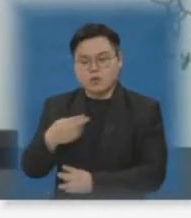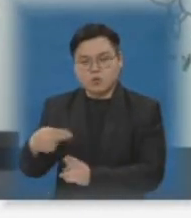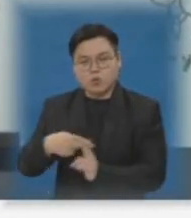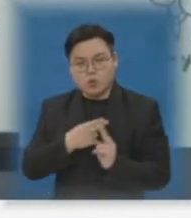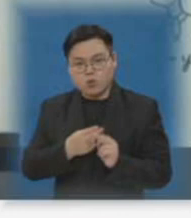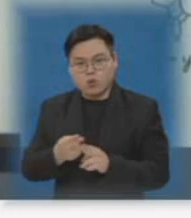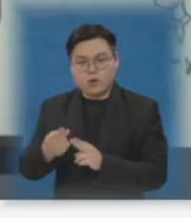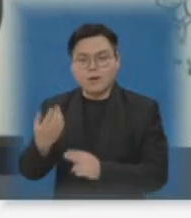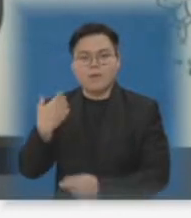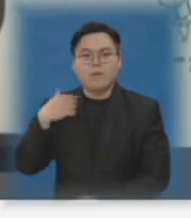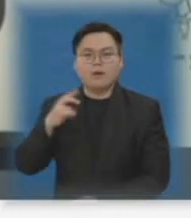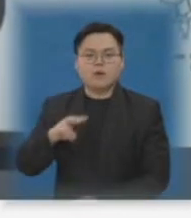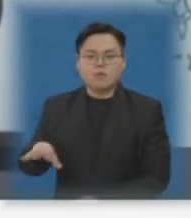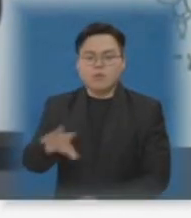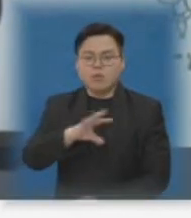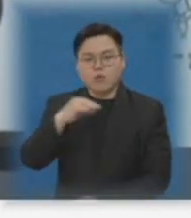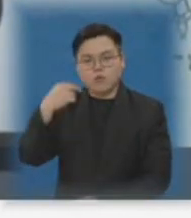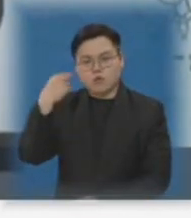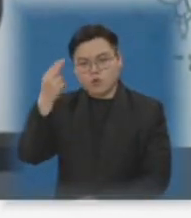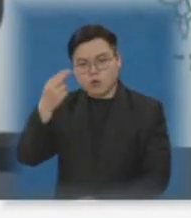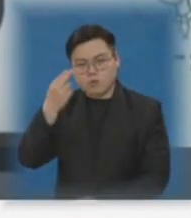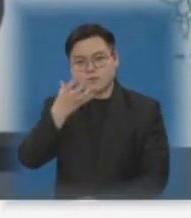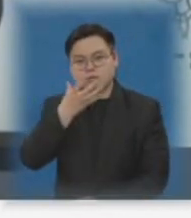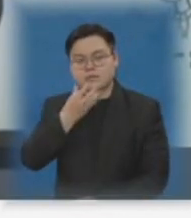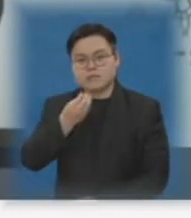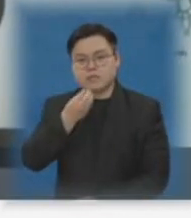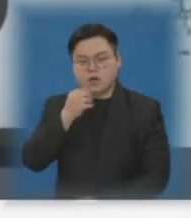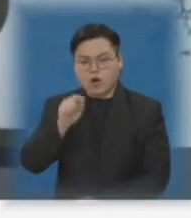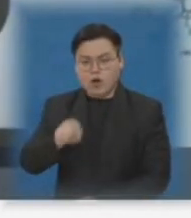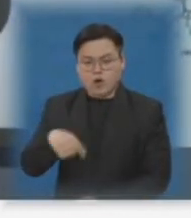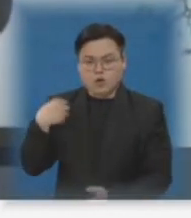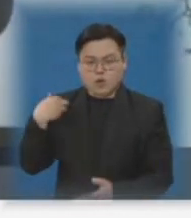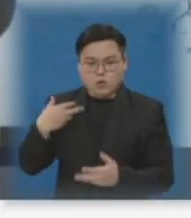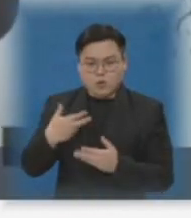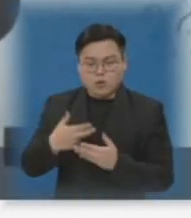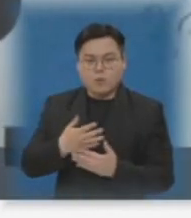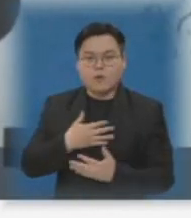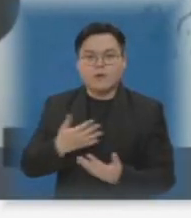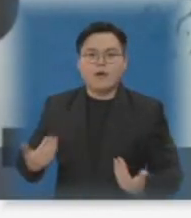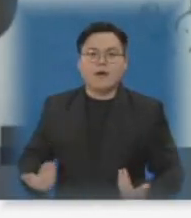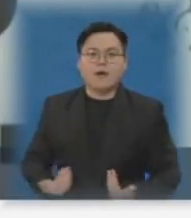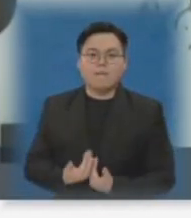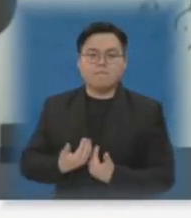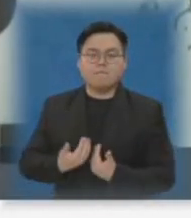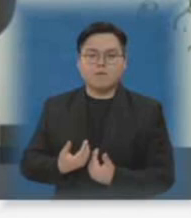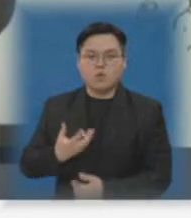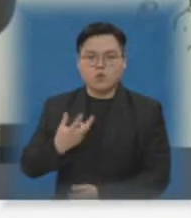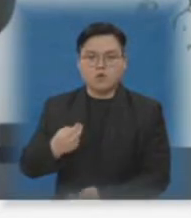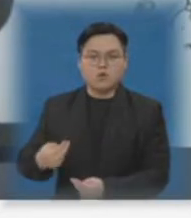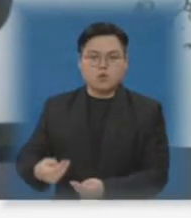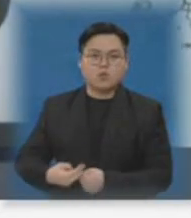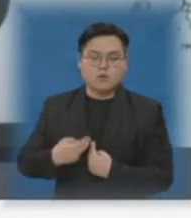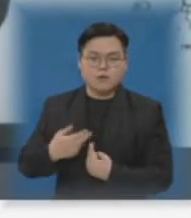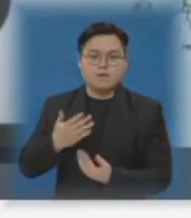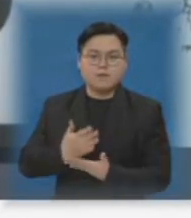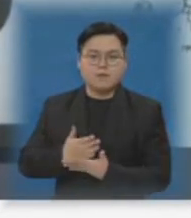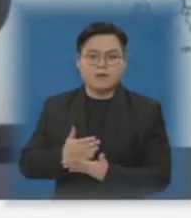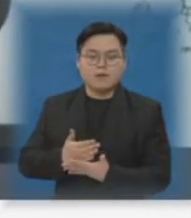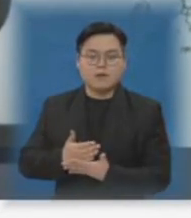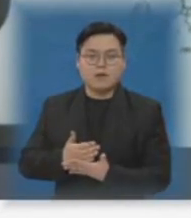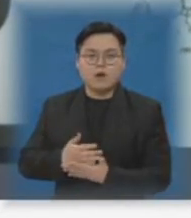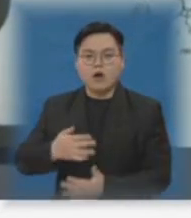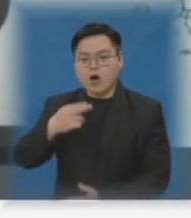бүх дурсамжууд тий энэ нандин сайхан зүйлүүд одоо бол амьдралд маань их сайхнаар хэрэгжээд явдаг учраас ер